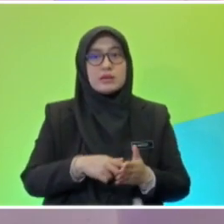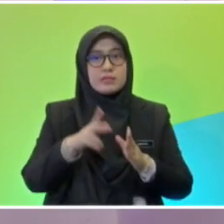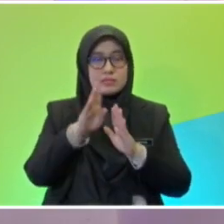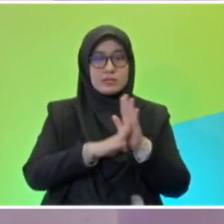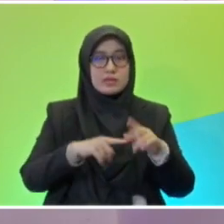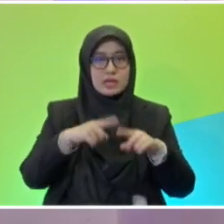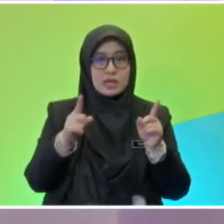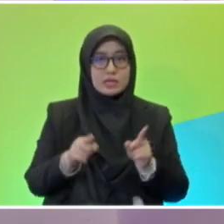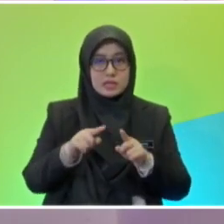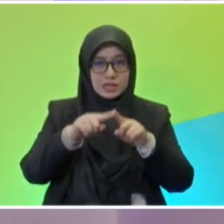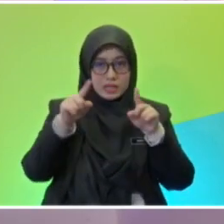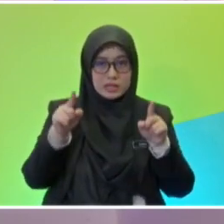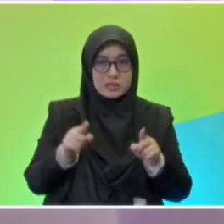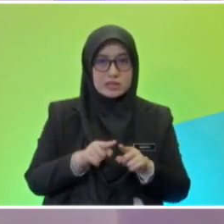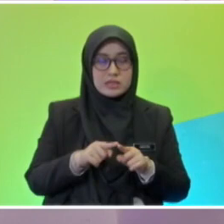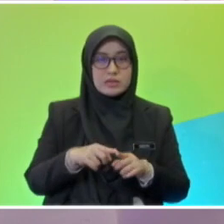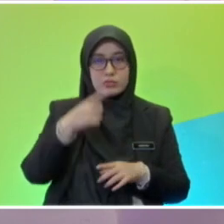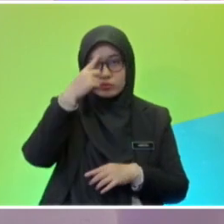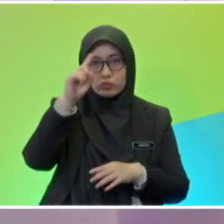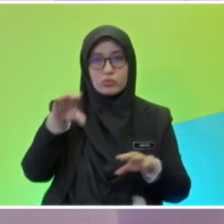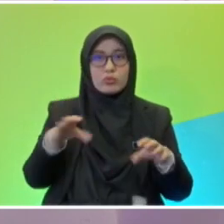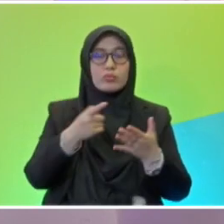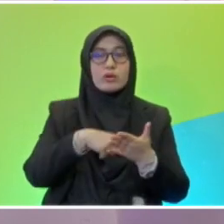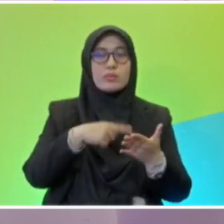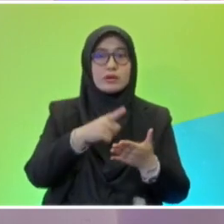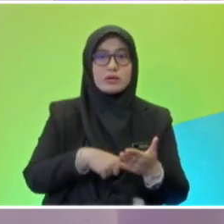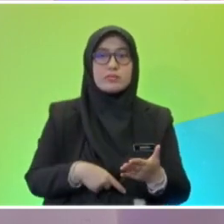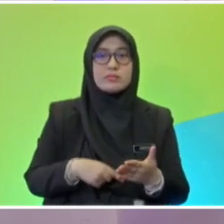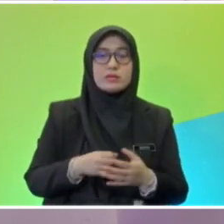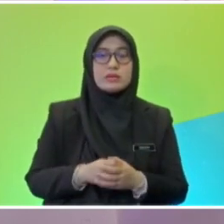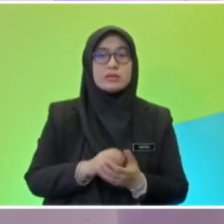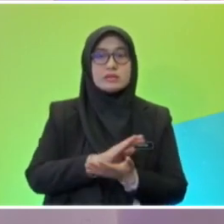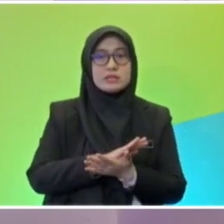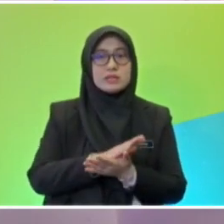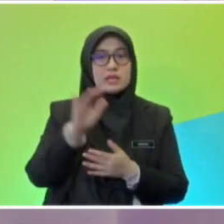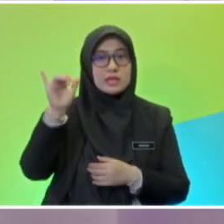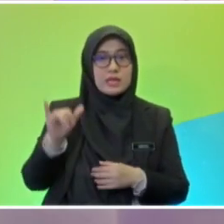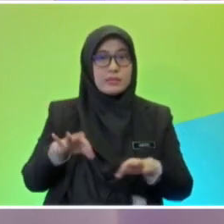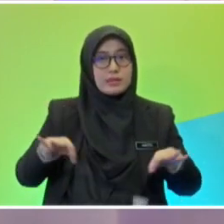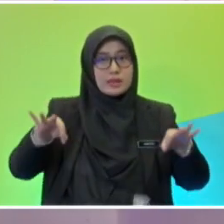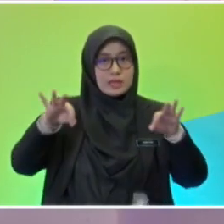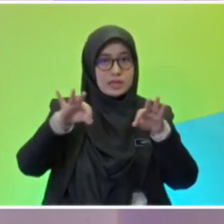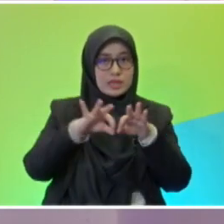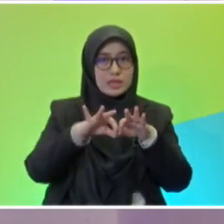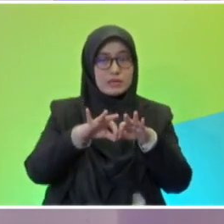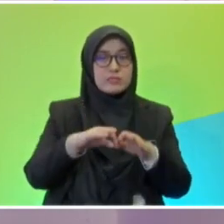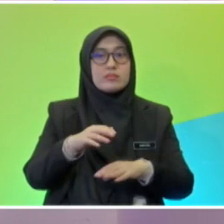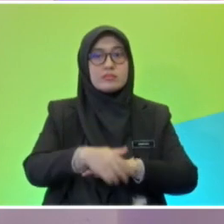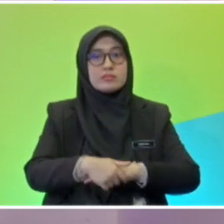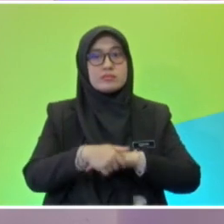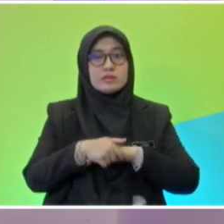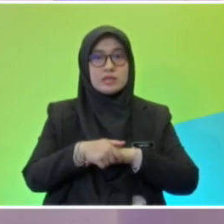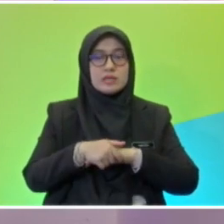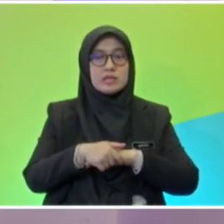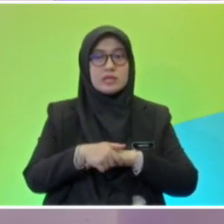campur tangannya dilakukan dan yang paling penting apabila berlaku penentangan daripada pihak masyarakat tempat lain dan British melancarkan serangan balas dan